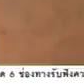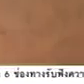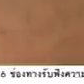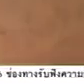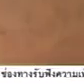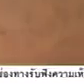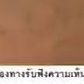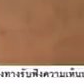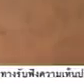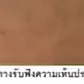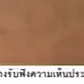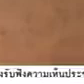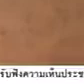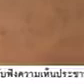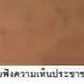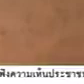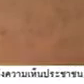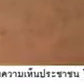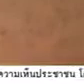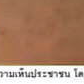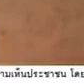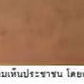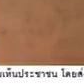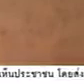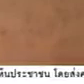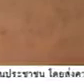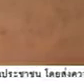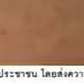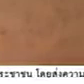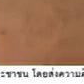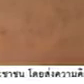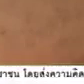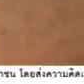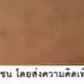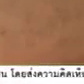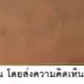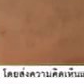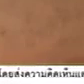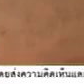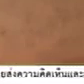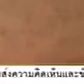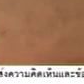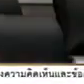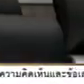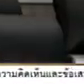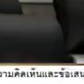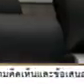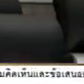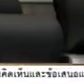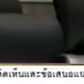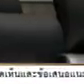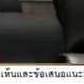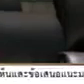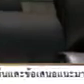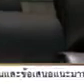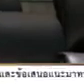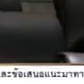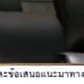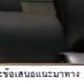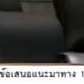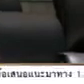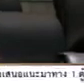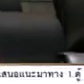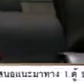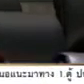ม่นิดเดียวท่านประธานแล้วผมให้ท่านวิจัยแล้วผมนั่งครับ ดิฉันถอน ผมนายคารมพลพรกลางสมาชิกสภา ผู้แทนราษฎรคุณปรินาถอนแล้วครับคำว่